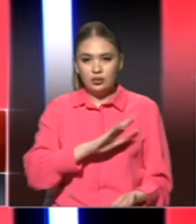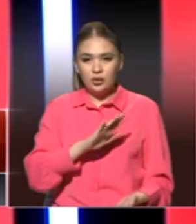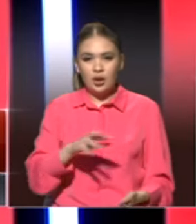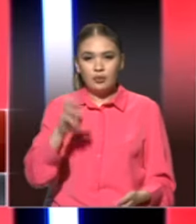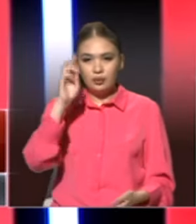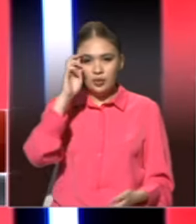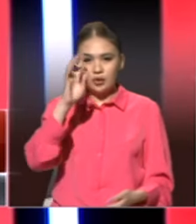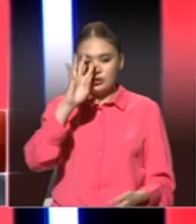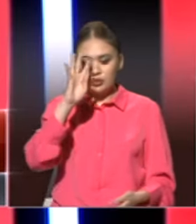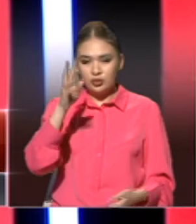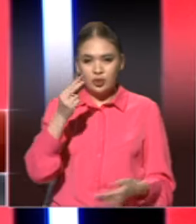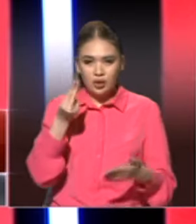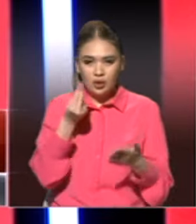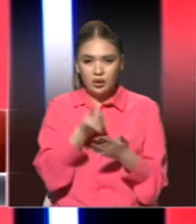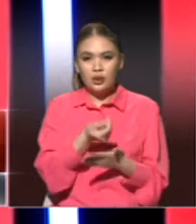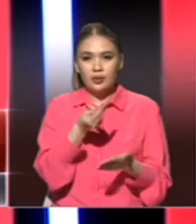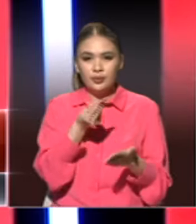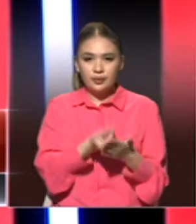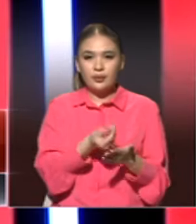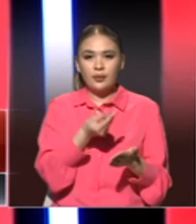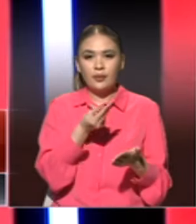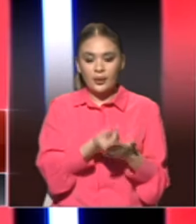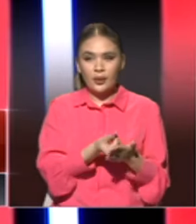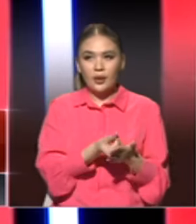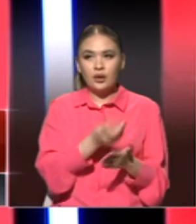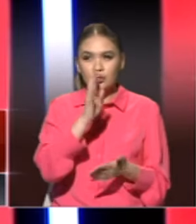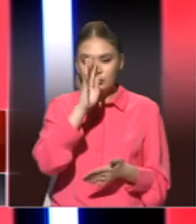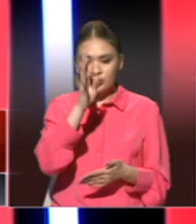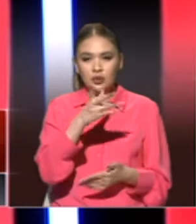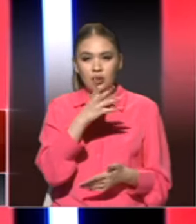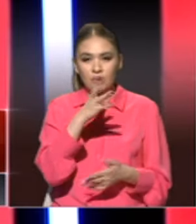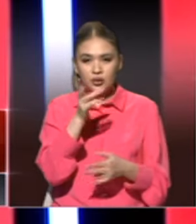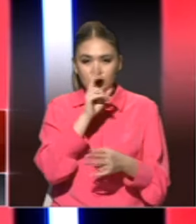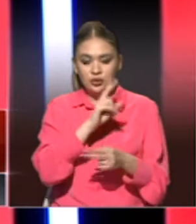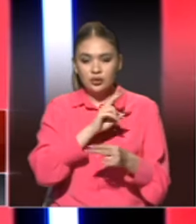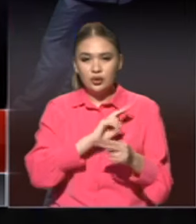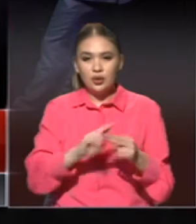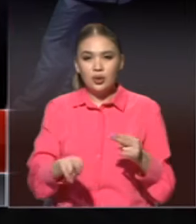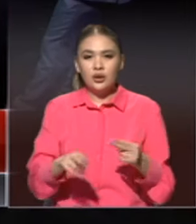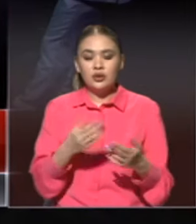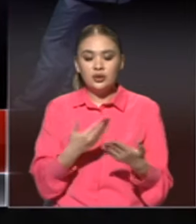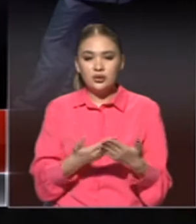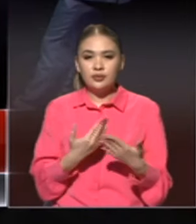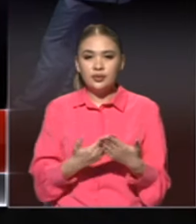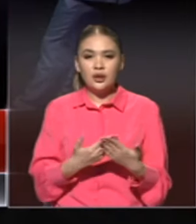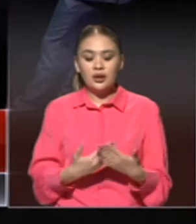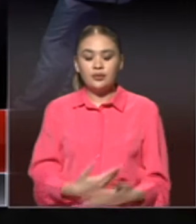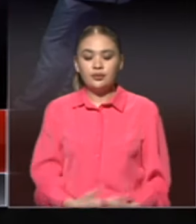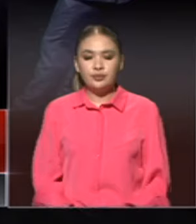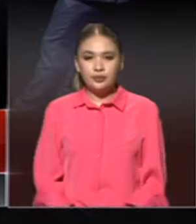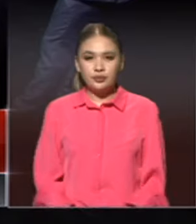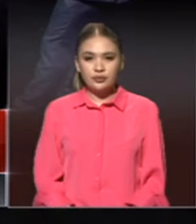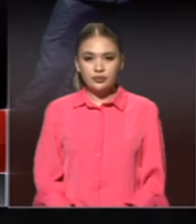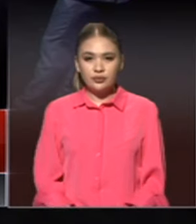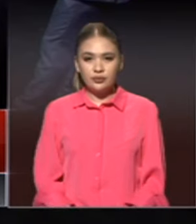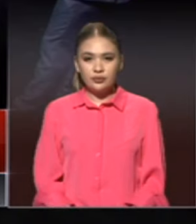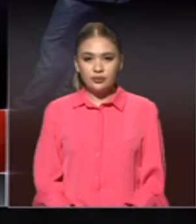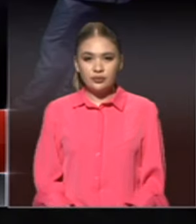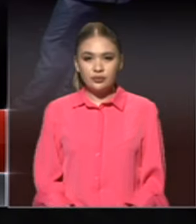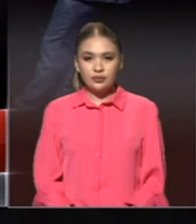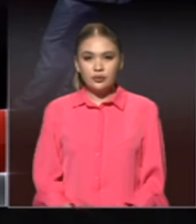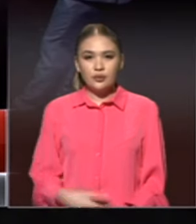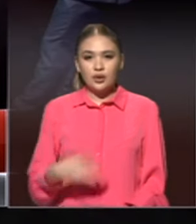бойы ақысын төлейді. 4 жыл уақытын жоғалтады жаңағы 22 студент, 20 студент мысалға, иә? 22 студент деп алайықшы,